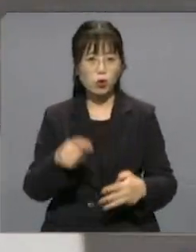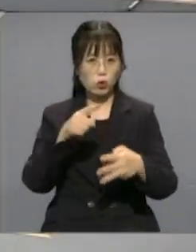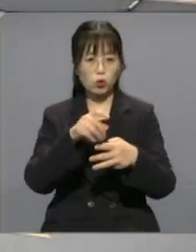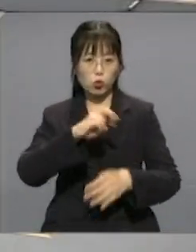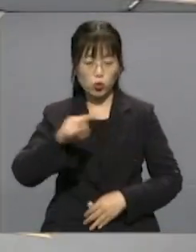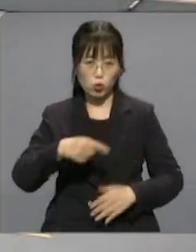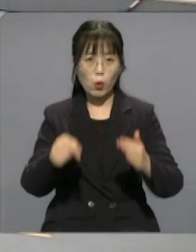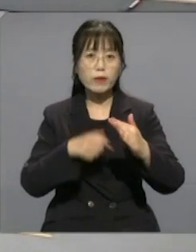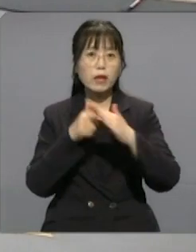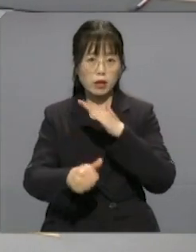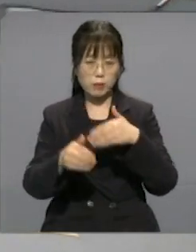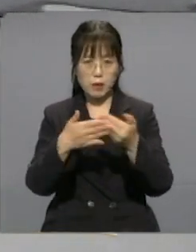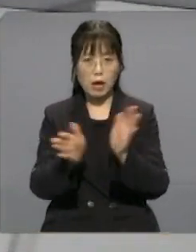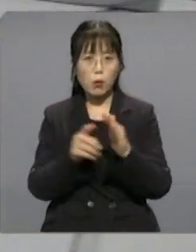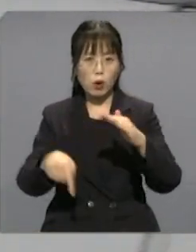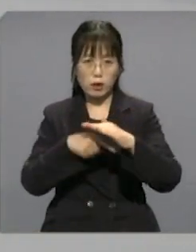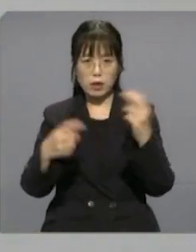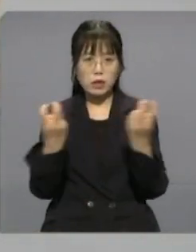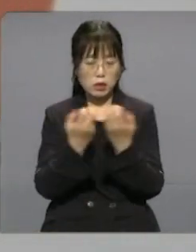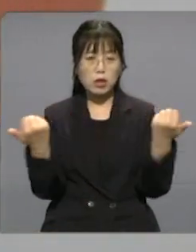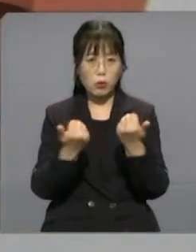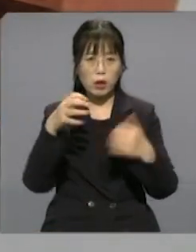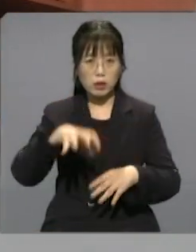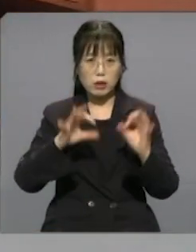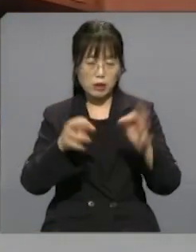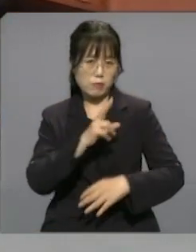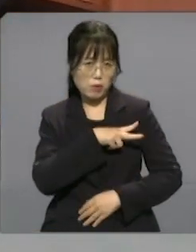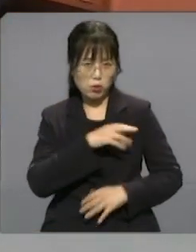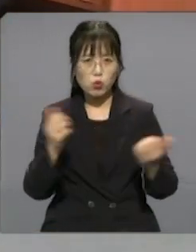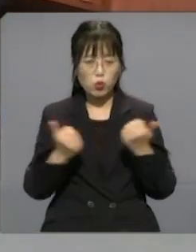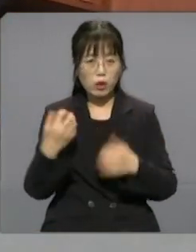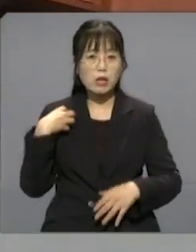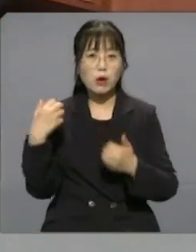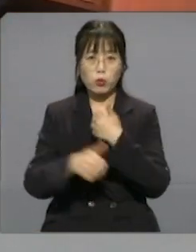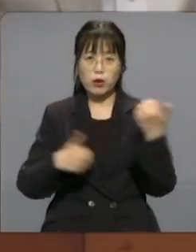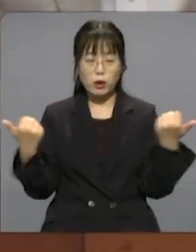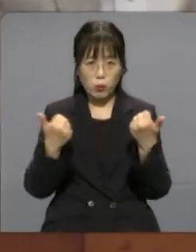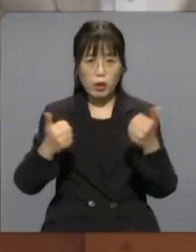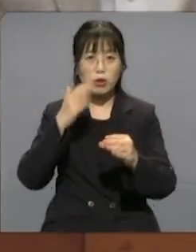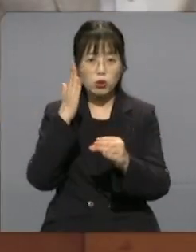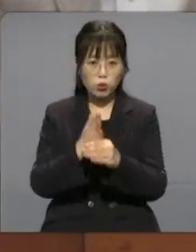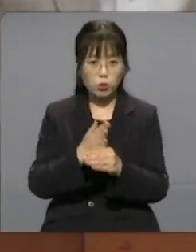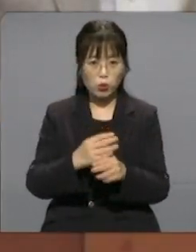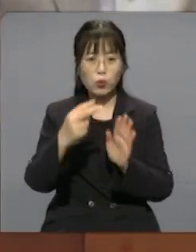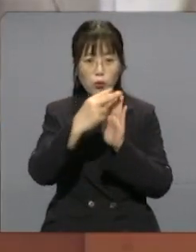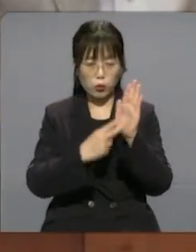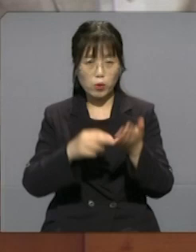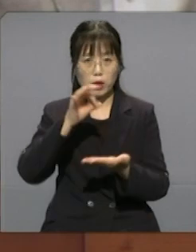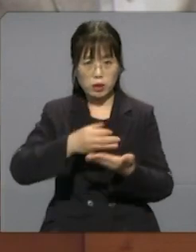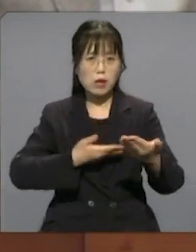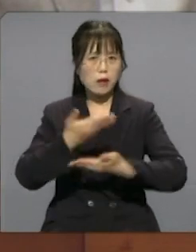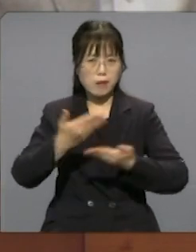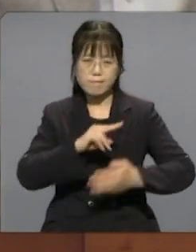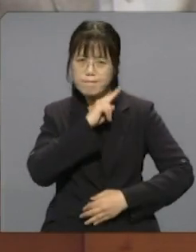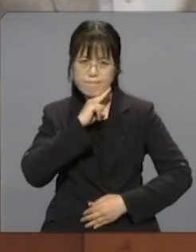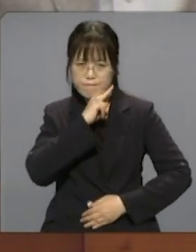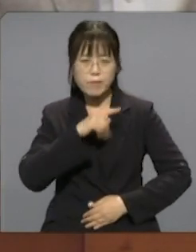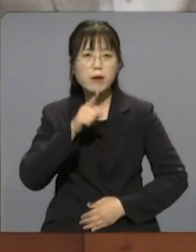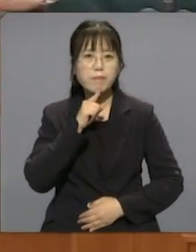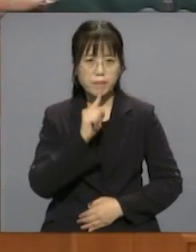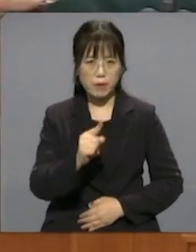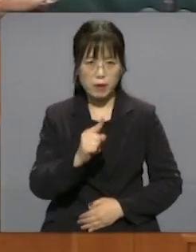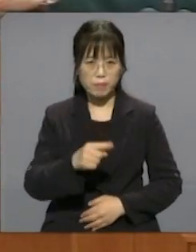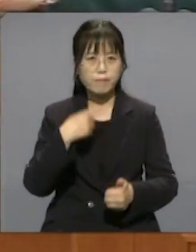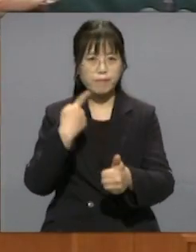윤재욱 원내대표는 당 원내대책회의에서 김 의원이 국회 상임위원회 회의 중 가상자산을 거래했다는 의혹을